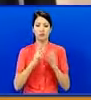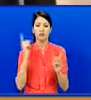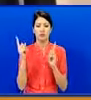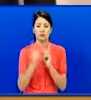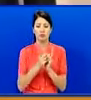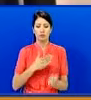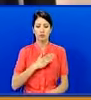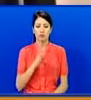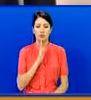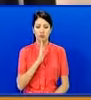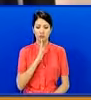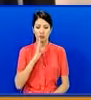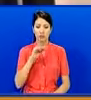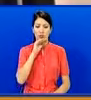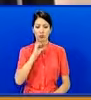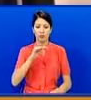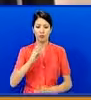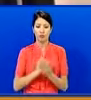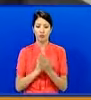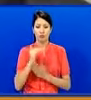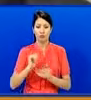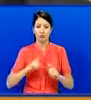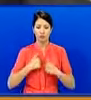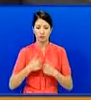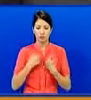біздің қыздарымызға кәсіби жетілуге, дамып өсулеріне